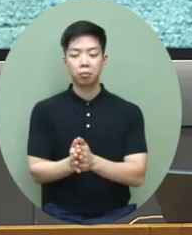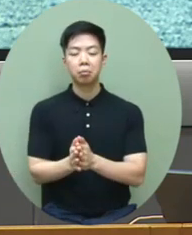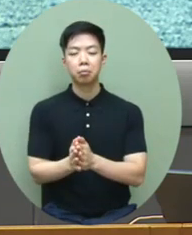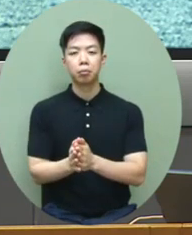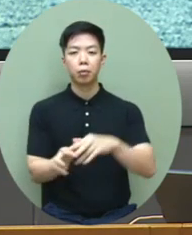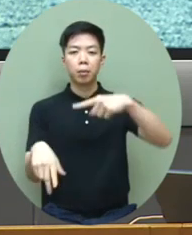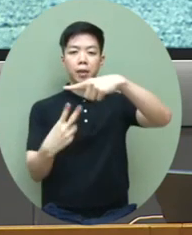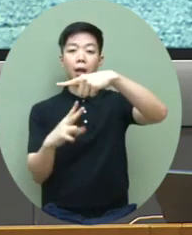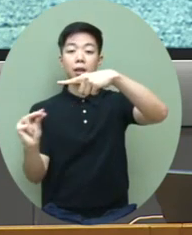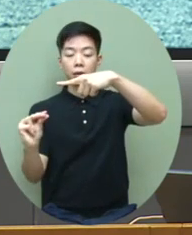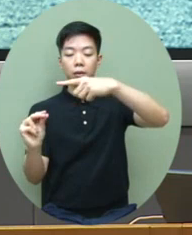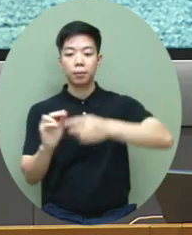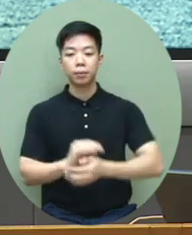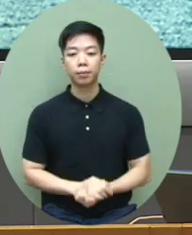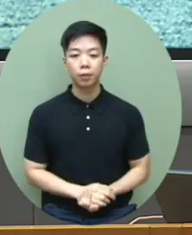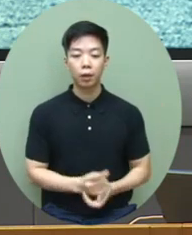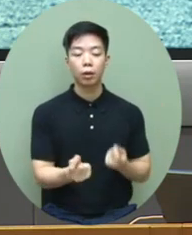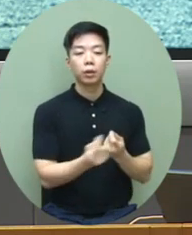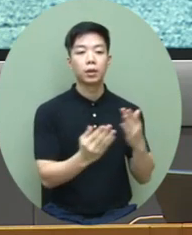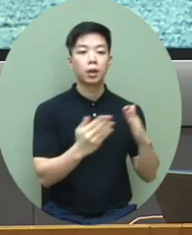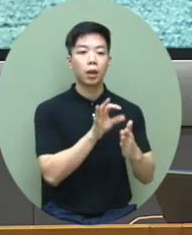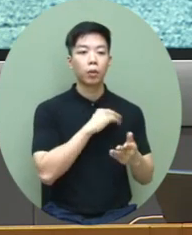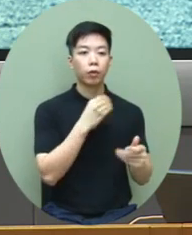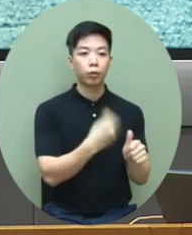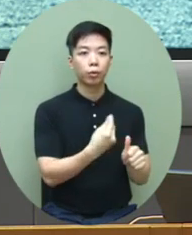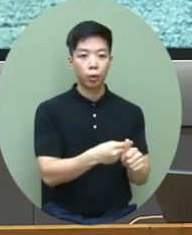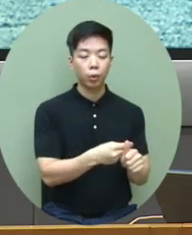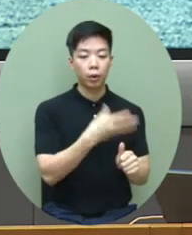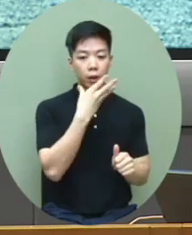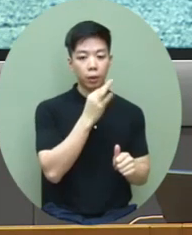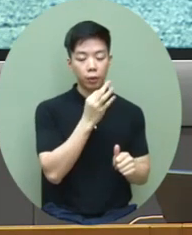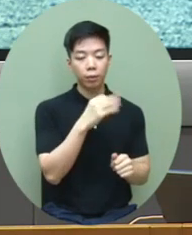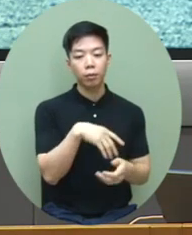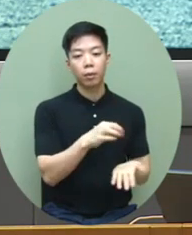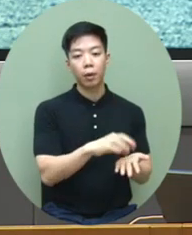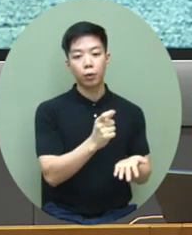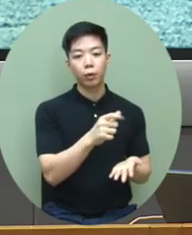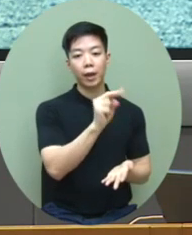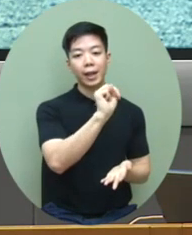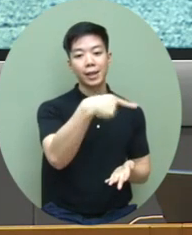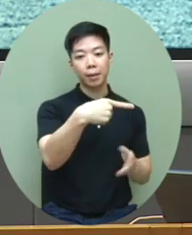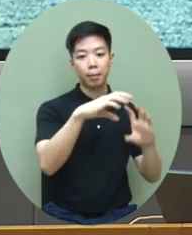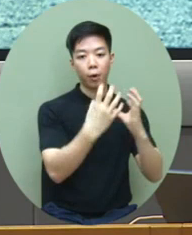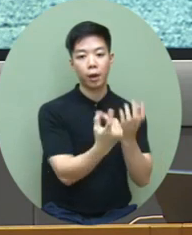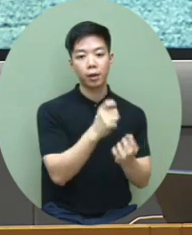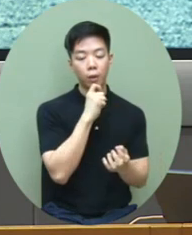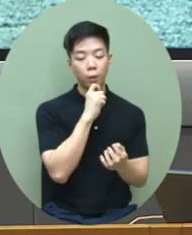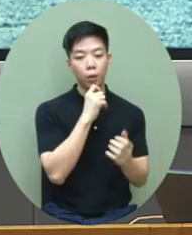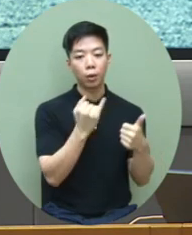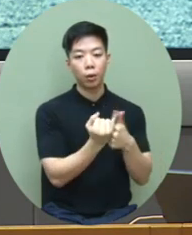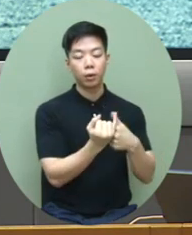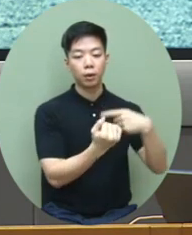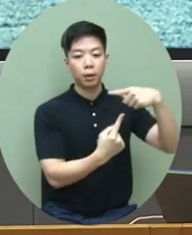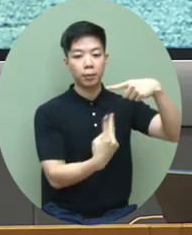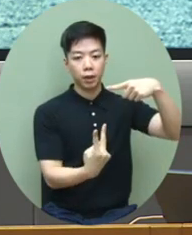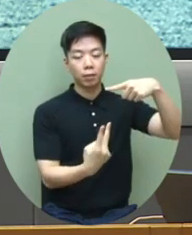鄰社會輔導元朗幼兒園在元朗呢就 N1 班呢就有12個學生，咁佢有兩位學生